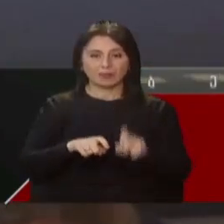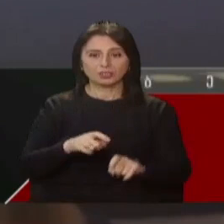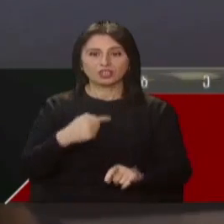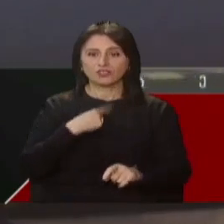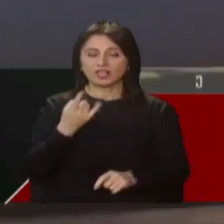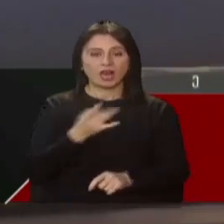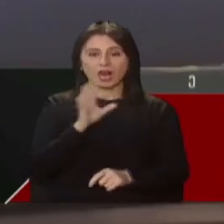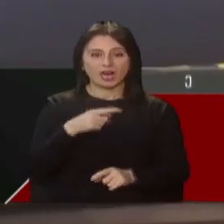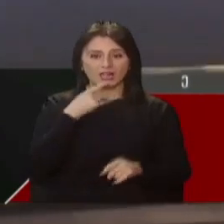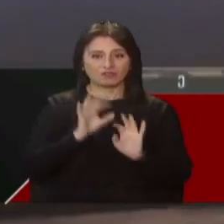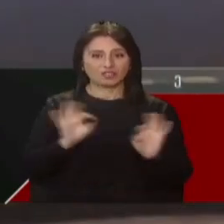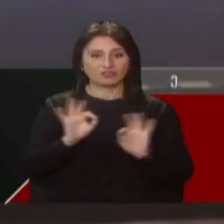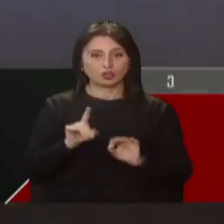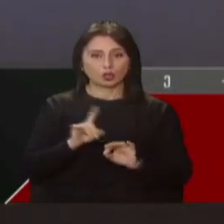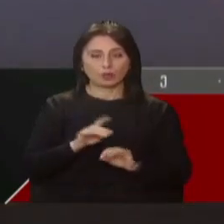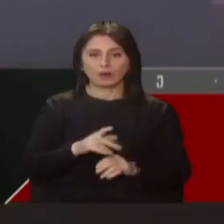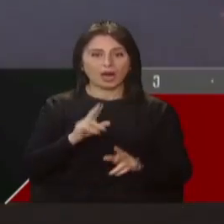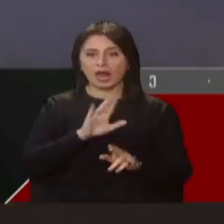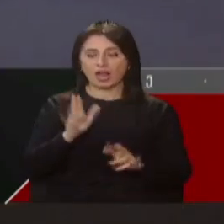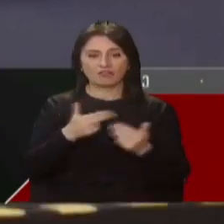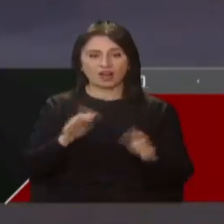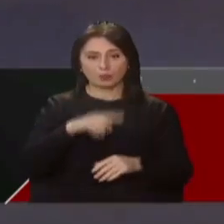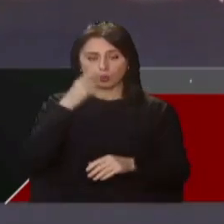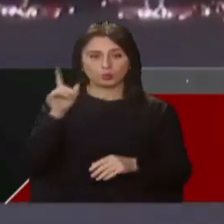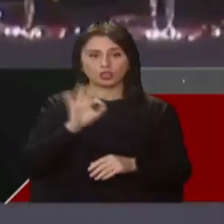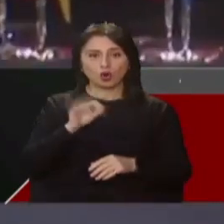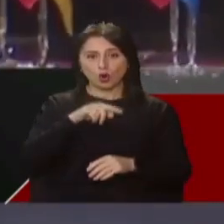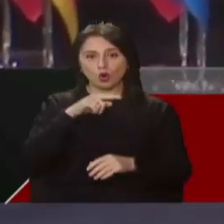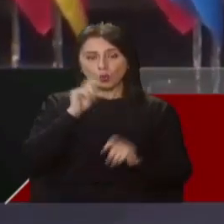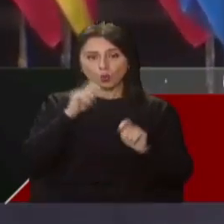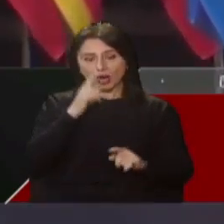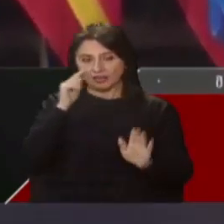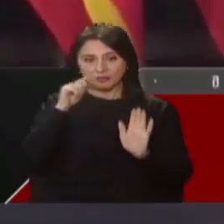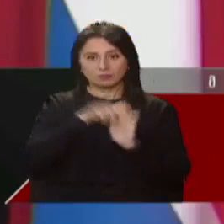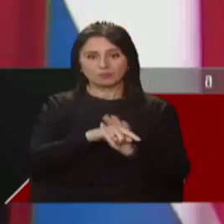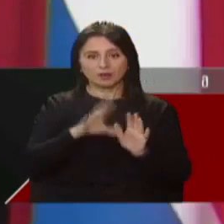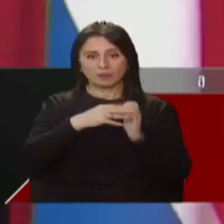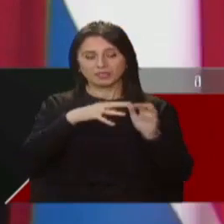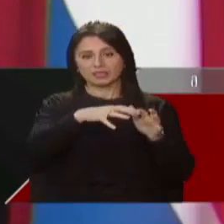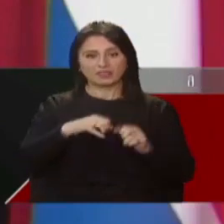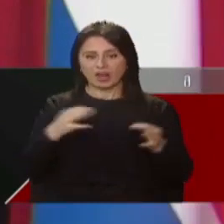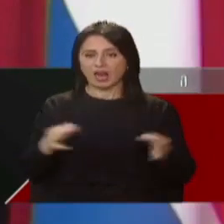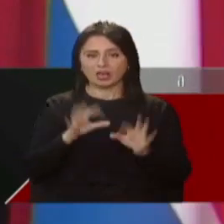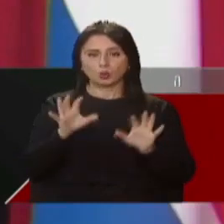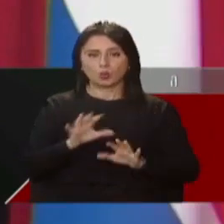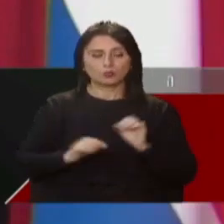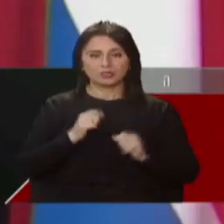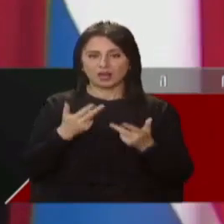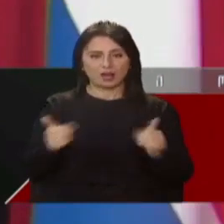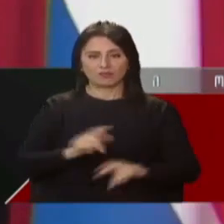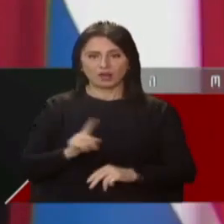ჩვენ არაერთხელ აღვნიშნეთ, რომ არ ვაღიარებთ რუსეთის მხრიდან უკრაინის სუვერენული ტერიტორიების ანექსიის არანაირ უკანონო